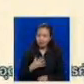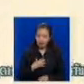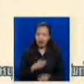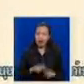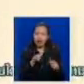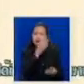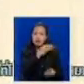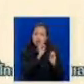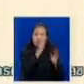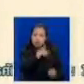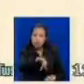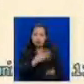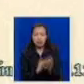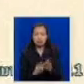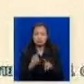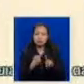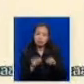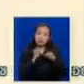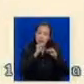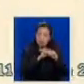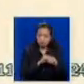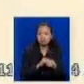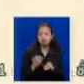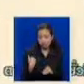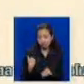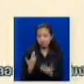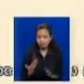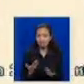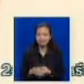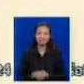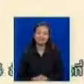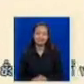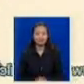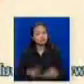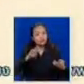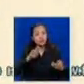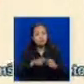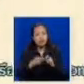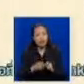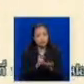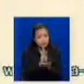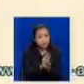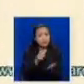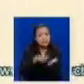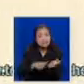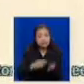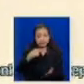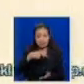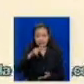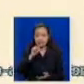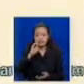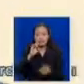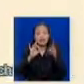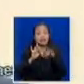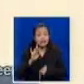สบายแล้วก็มีรายได้เพิ่มขึ้นน่ะค่ะครับในส่วนของปัญหาหนี้สินนะครับอันนี้ก็อยากจะพูดในในในภาพรวม